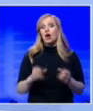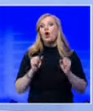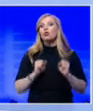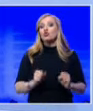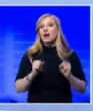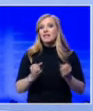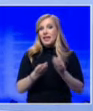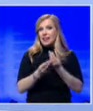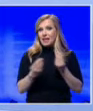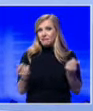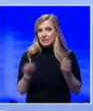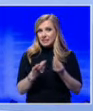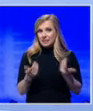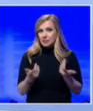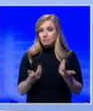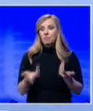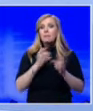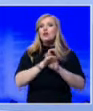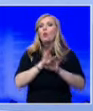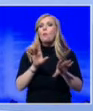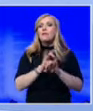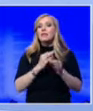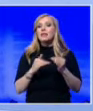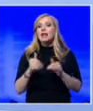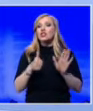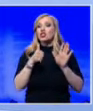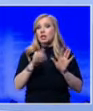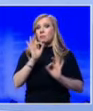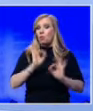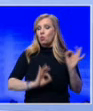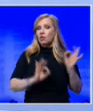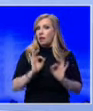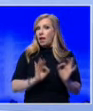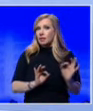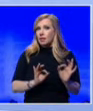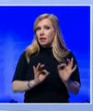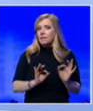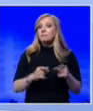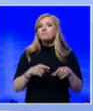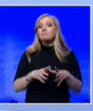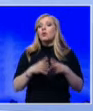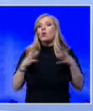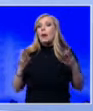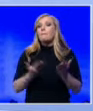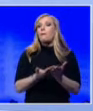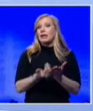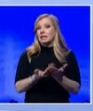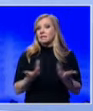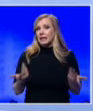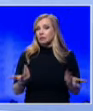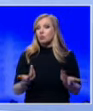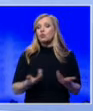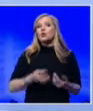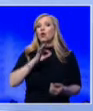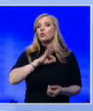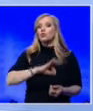Очакваният дефицит беше обявен над 6%, като голямото предизвикателство е да